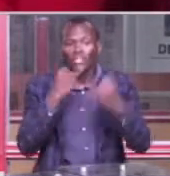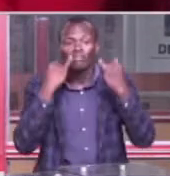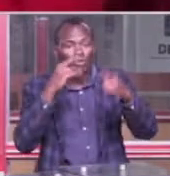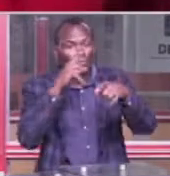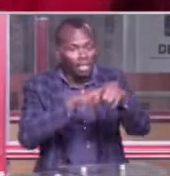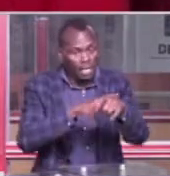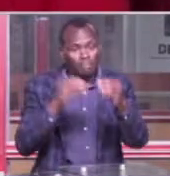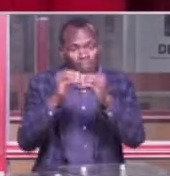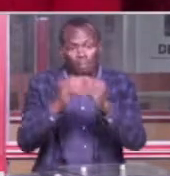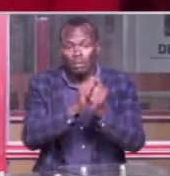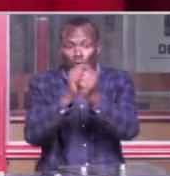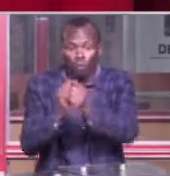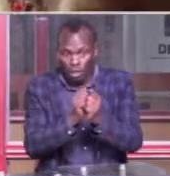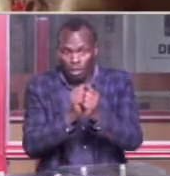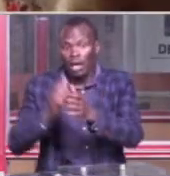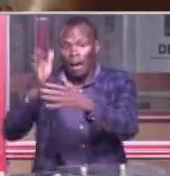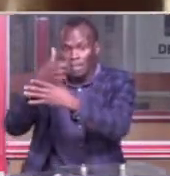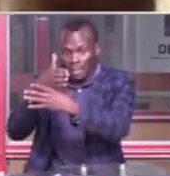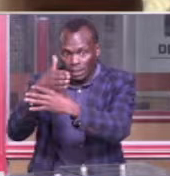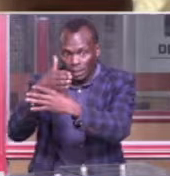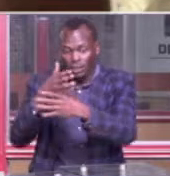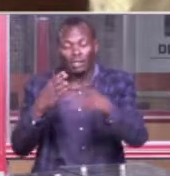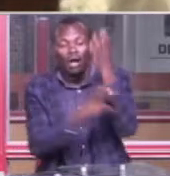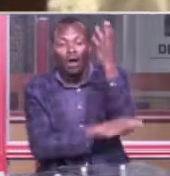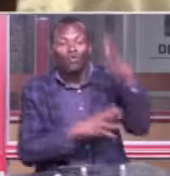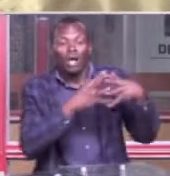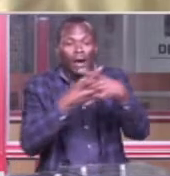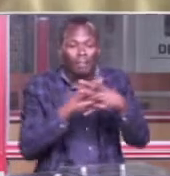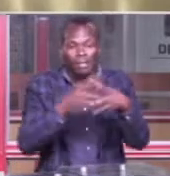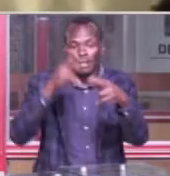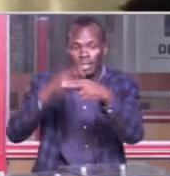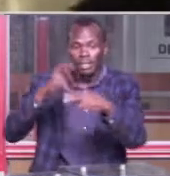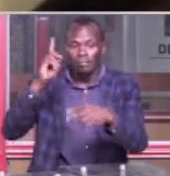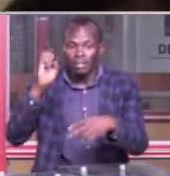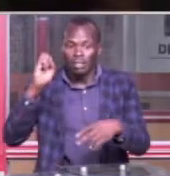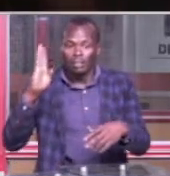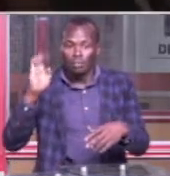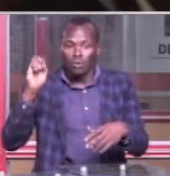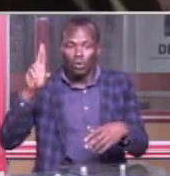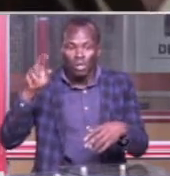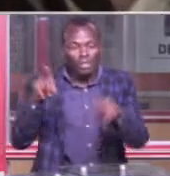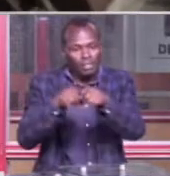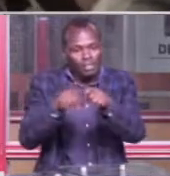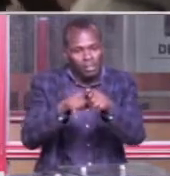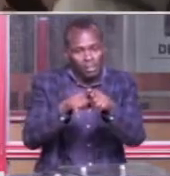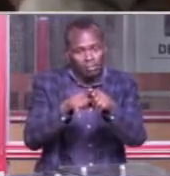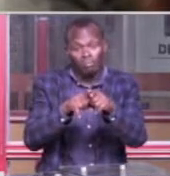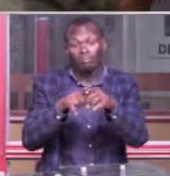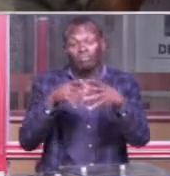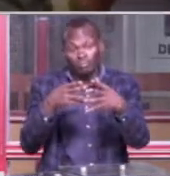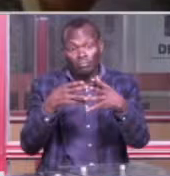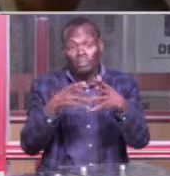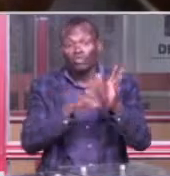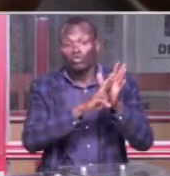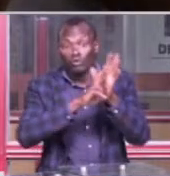mu Uganda, Debula Malak, akiikirira ekibiina ky'ebyobulamu eky'ensi yonna wano mu Uganda, Tengan Wilder